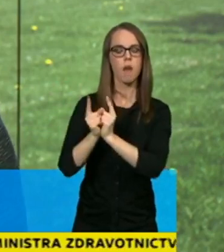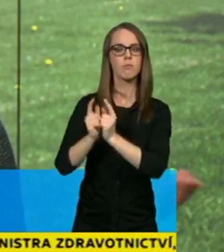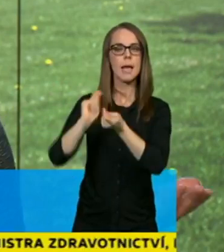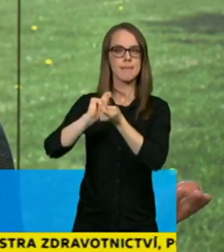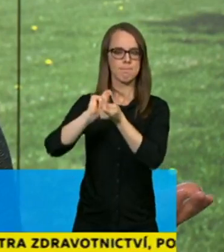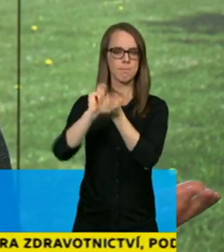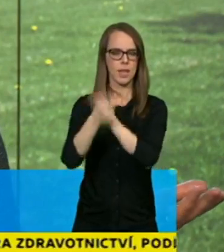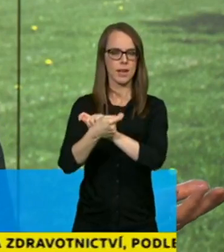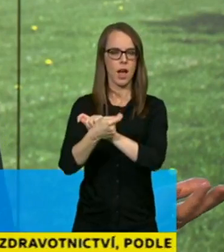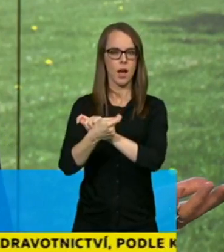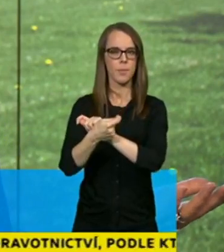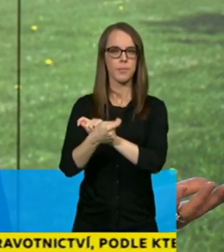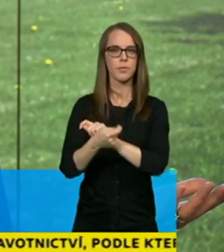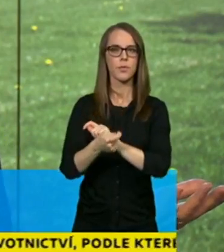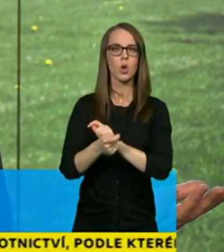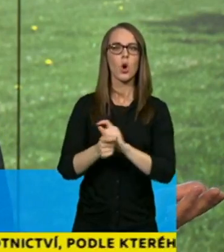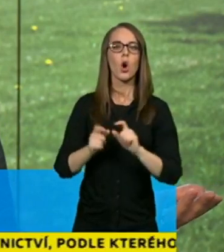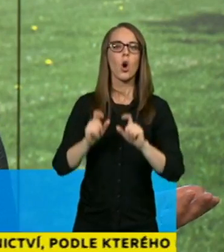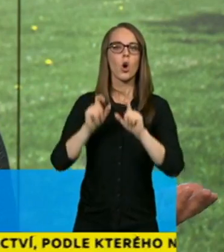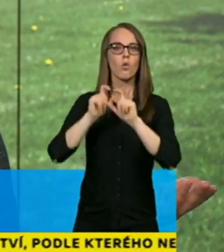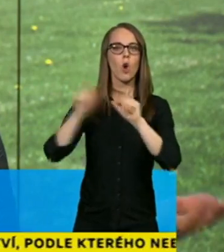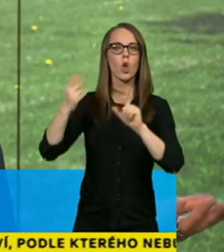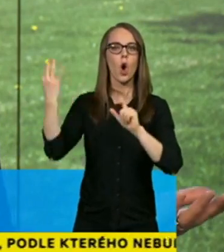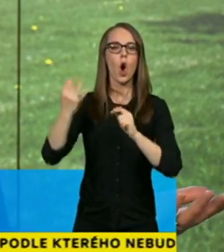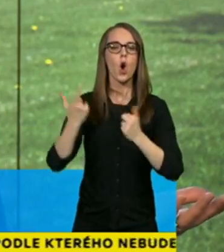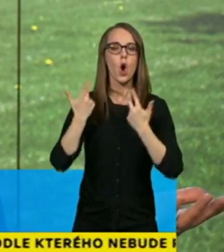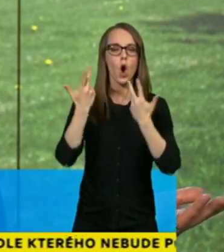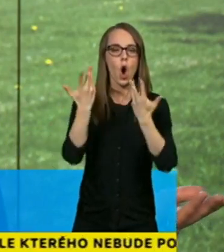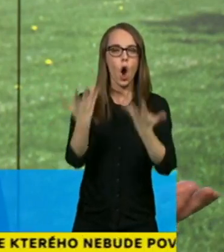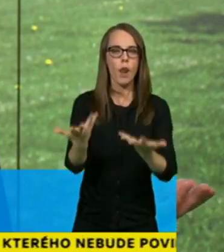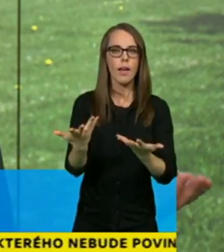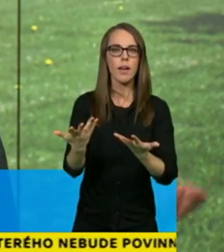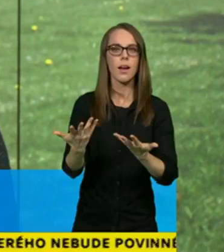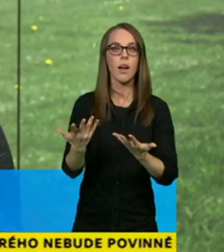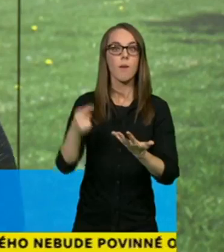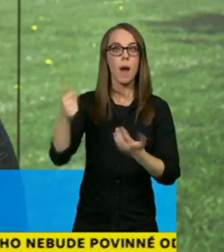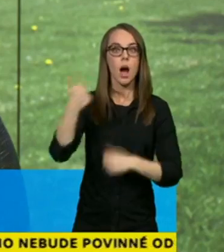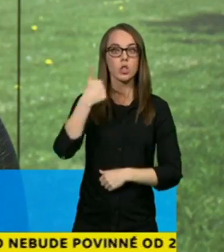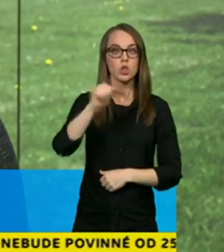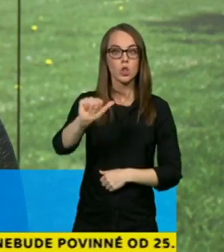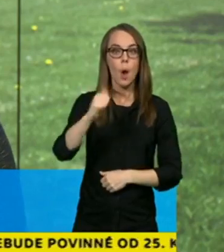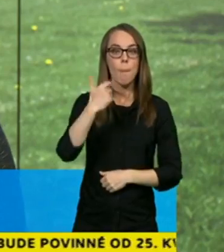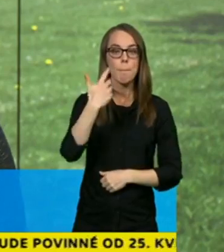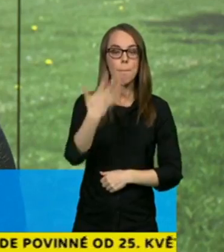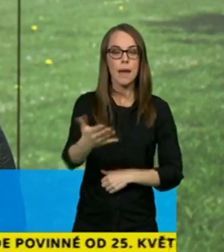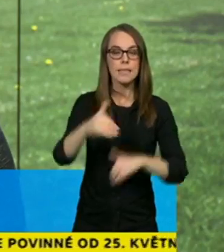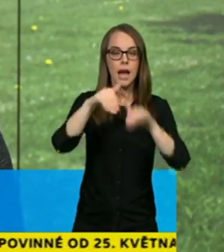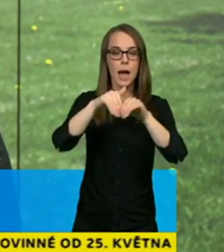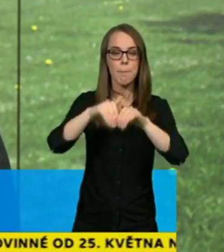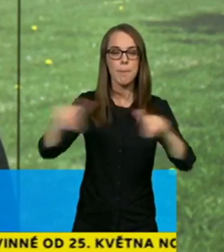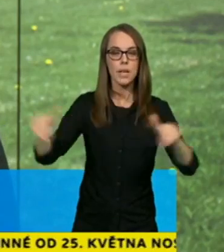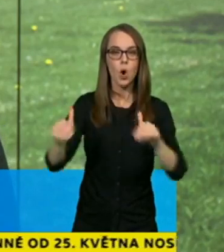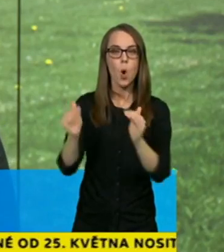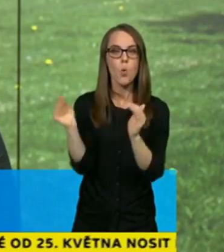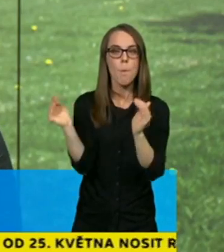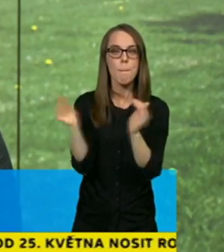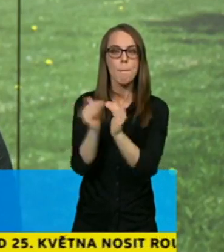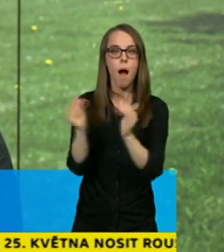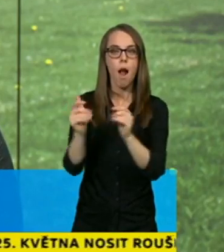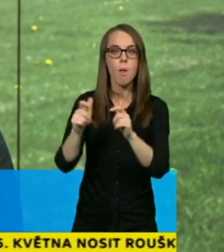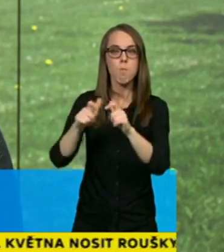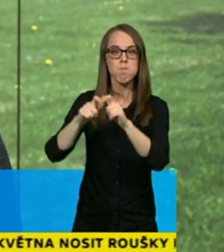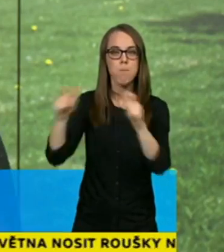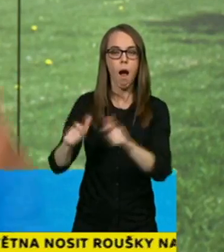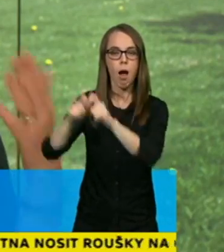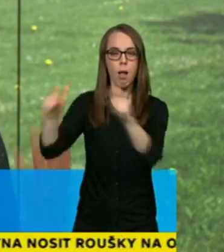že do celé EU, jenom pro vaši informaci, je dováženo až 150 milionů malých zásilek, takže samozřejmě vytvářelo to už jakousi